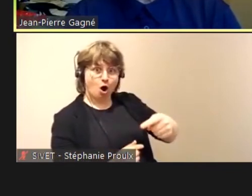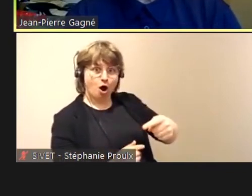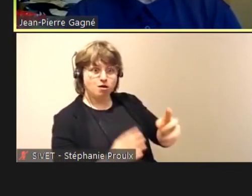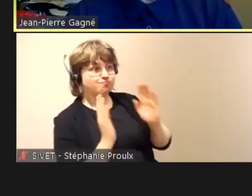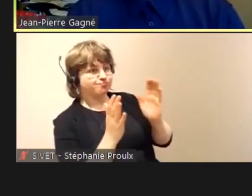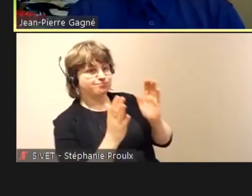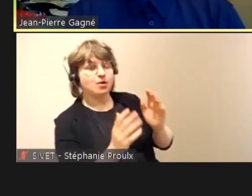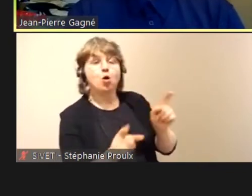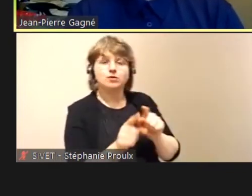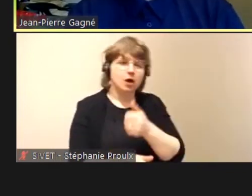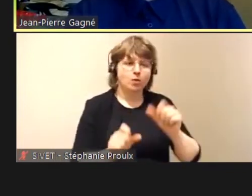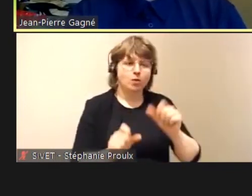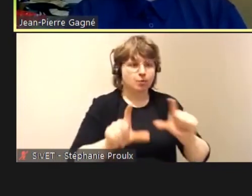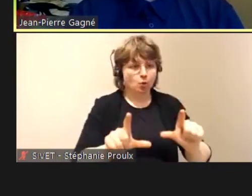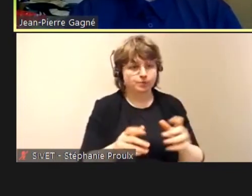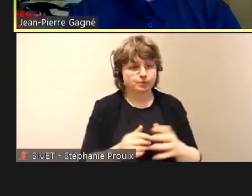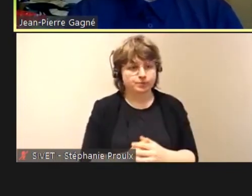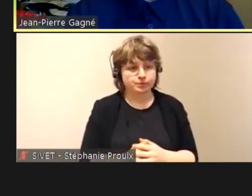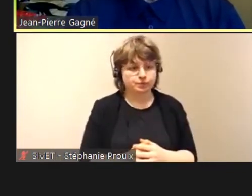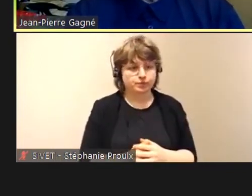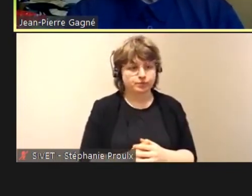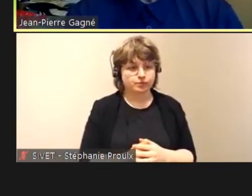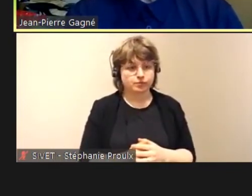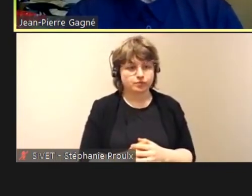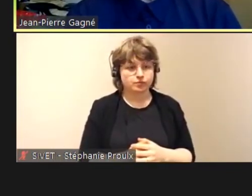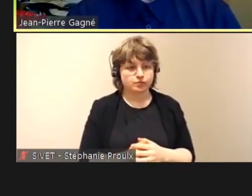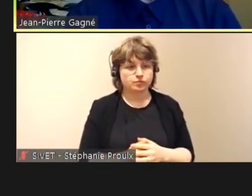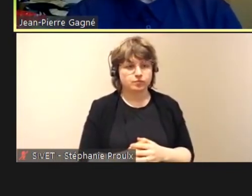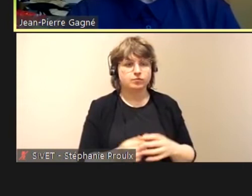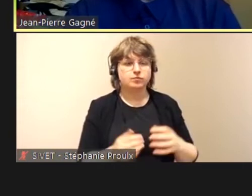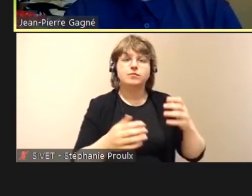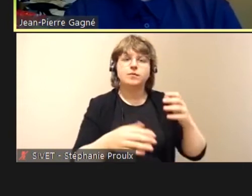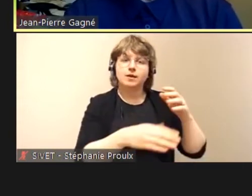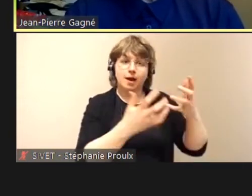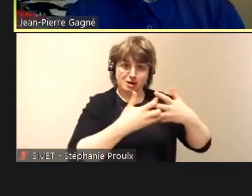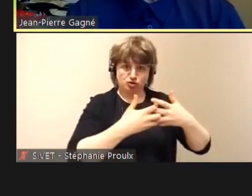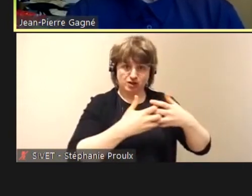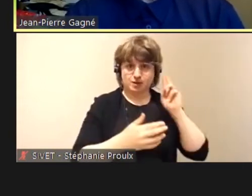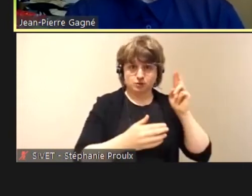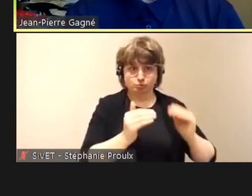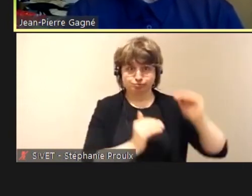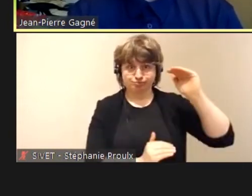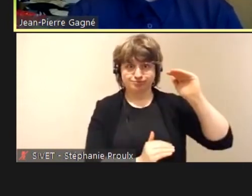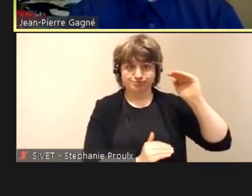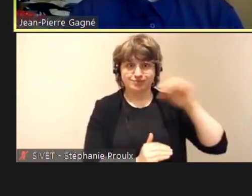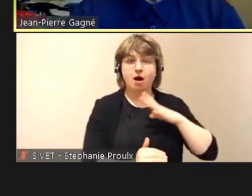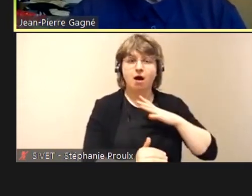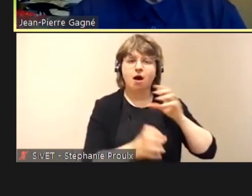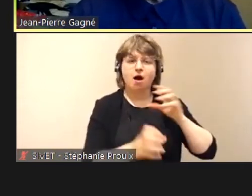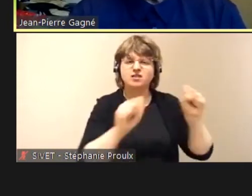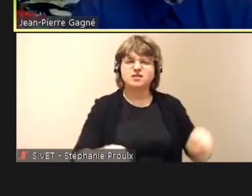l'autre diapo, je voulais parler qu'il y a dans les amplificateurs de signaux, il y a maintenant un système